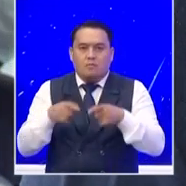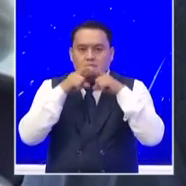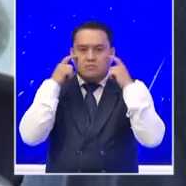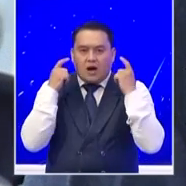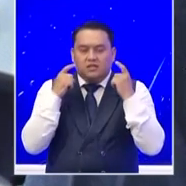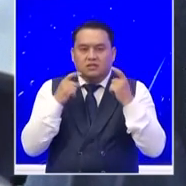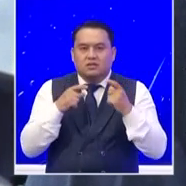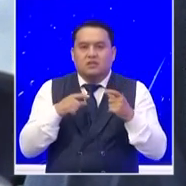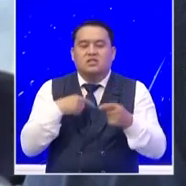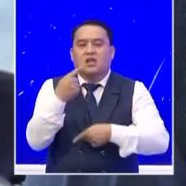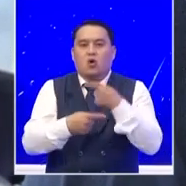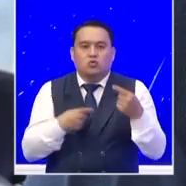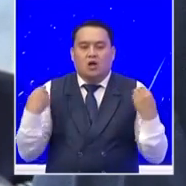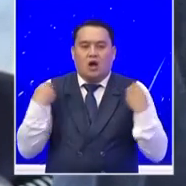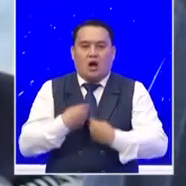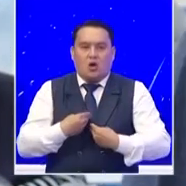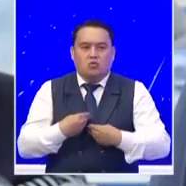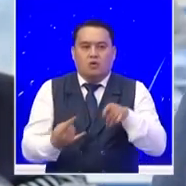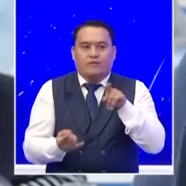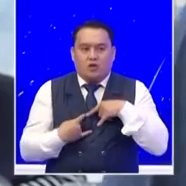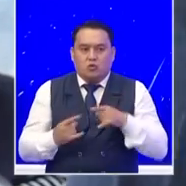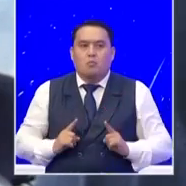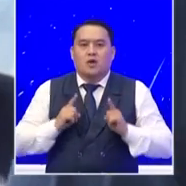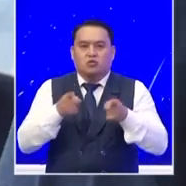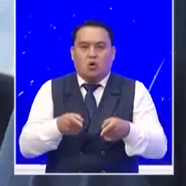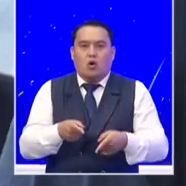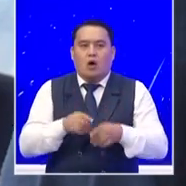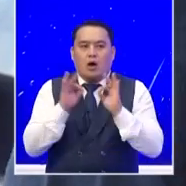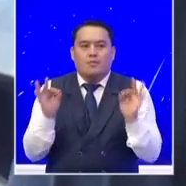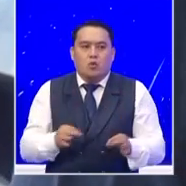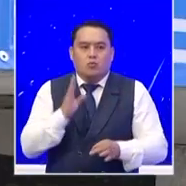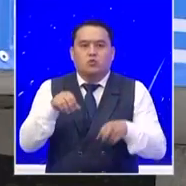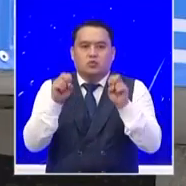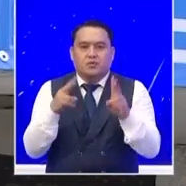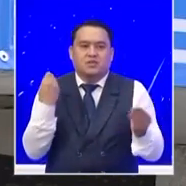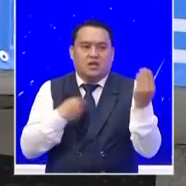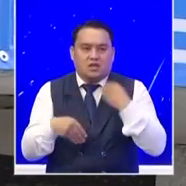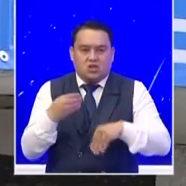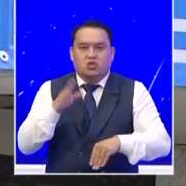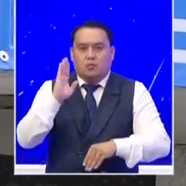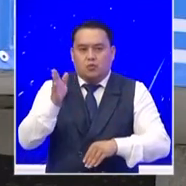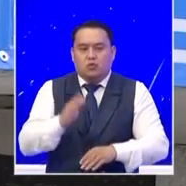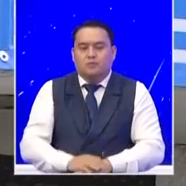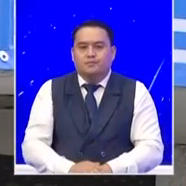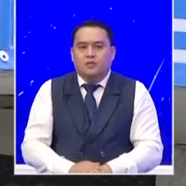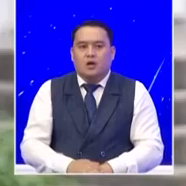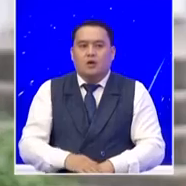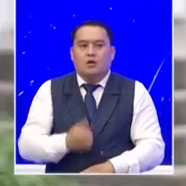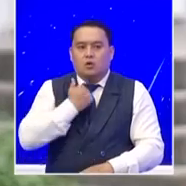день начинаем шить халаты, комбинезоны, большой объем очень поступил. В дальнейшем будем шить спецодежду. Я хотел поблагодарить